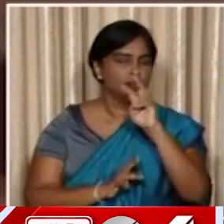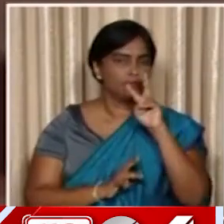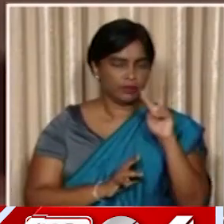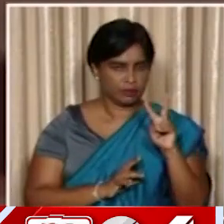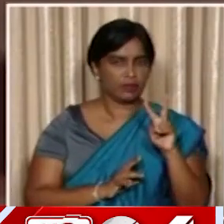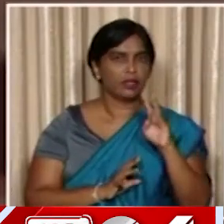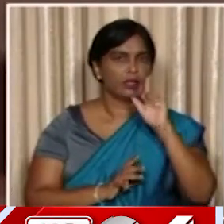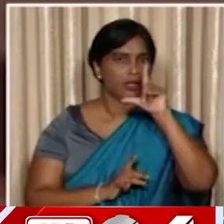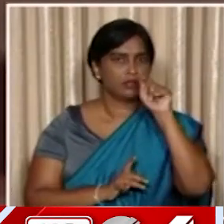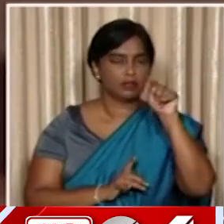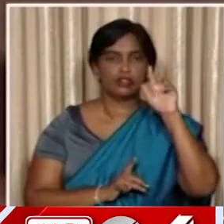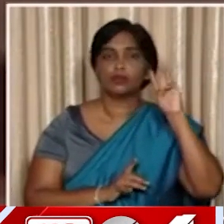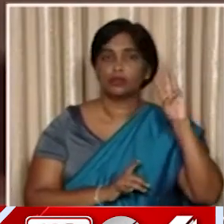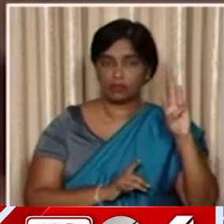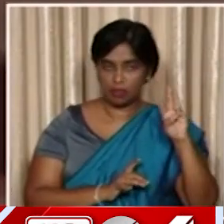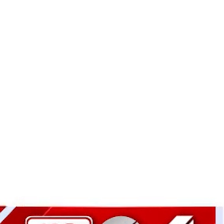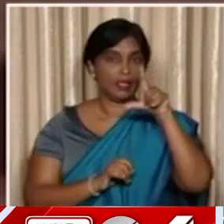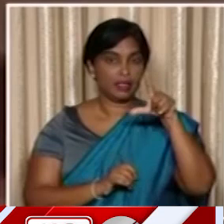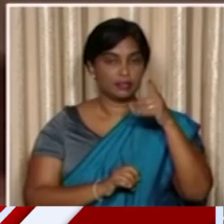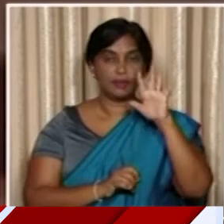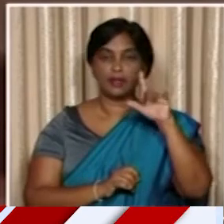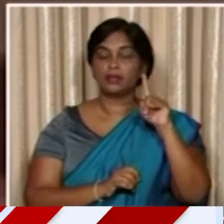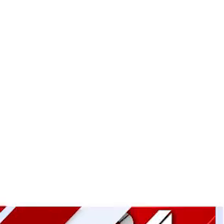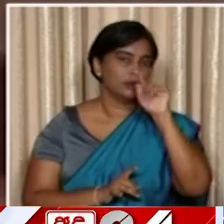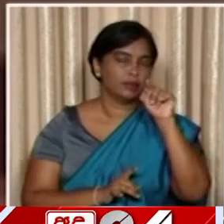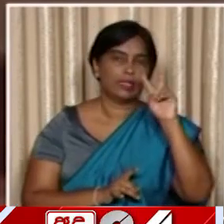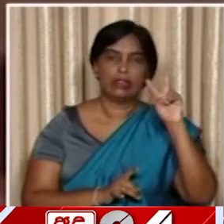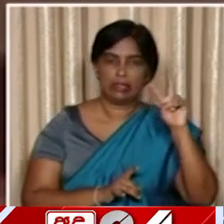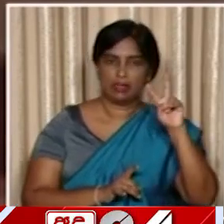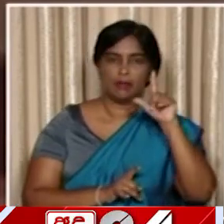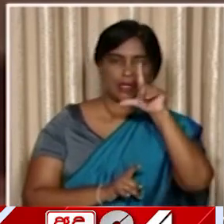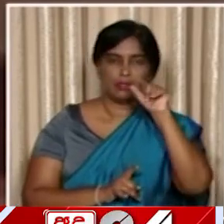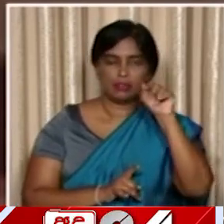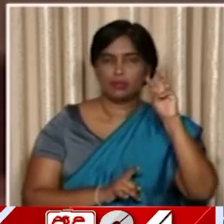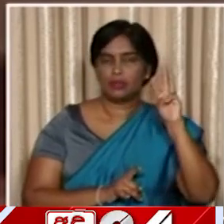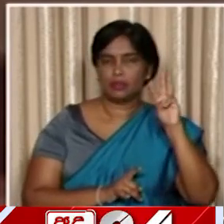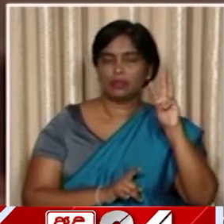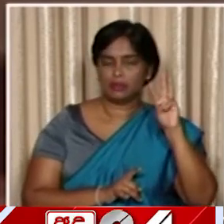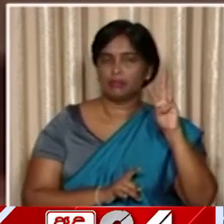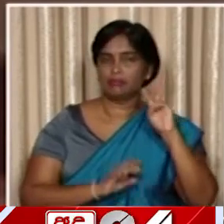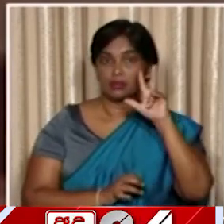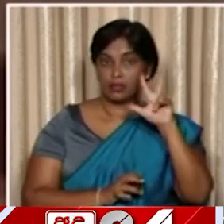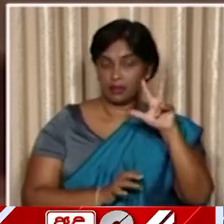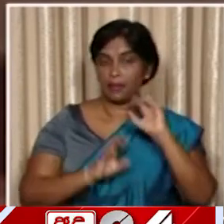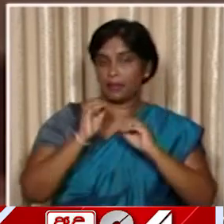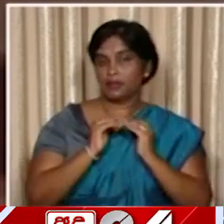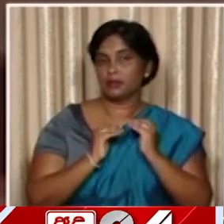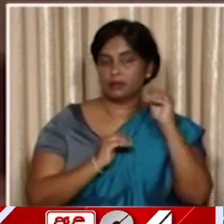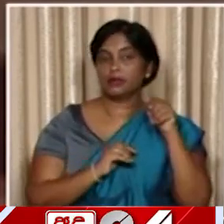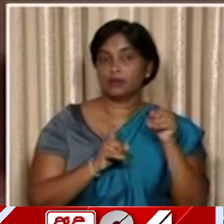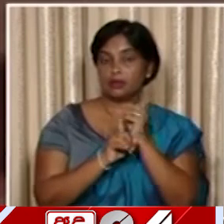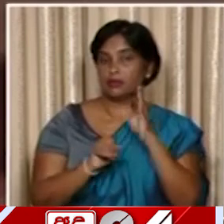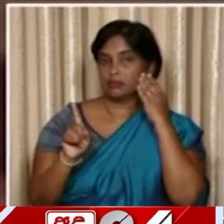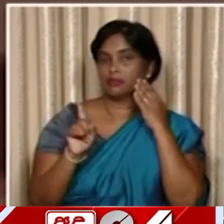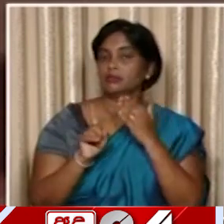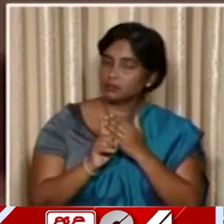2022 7.3 ලෝක අඩුම ආදායම 2023 7.3 9.2 වර්ධනය වෙලා තියෙනවා. මෙහි ඍජු